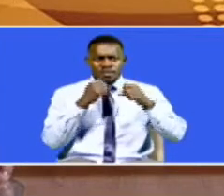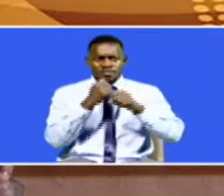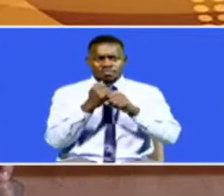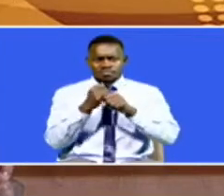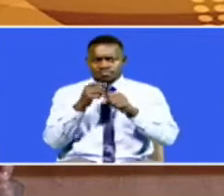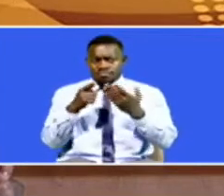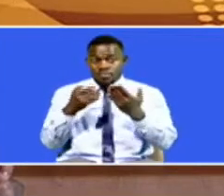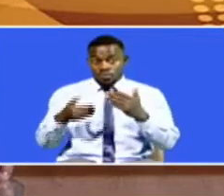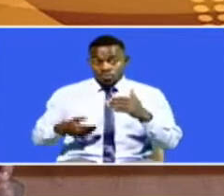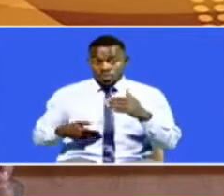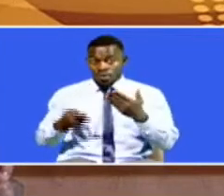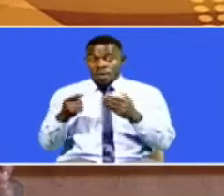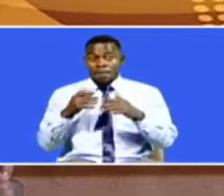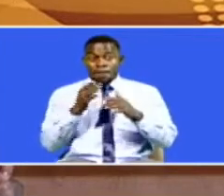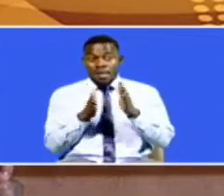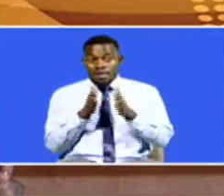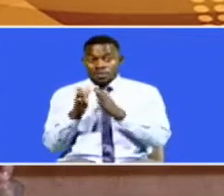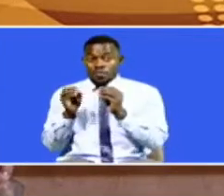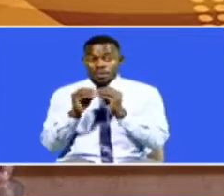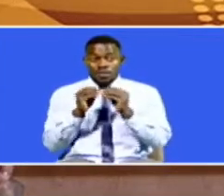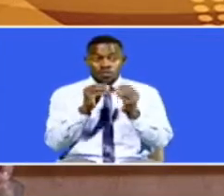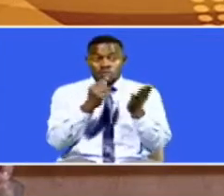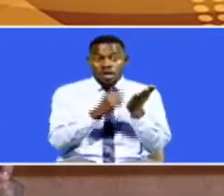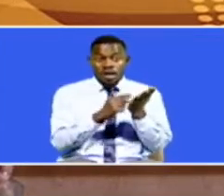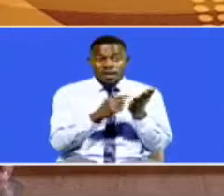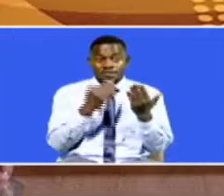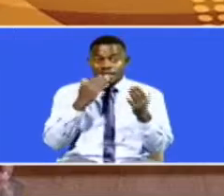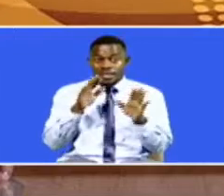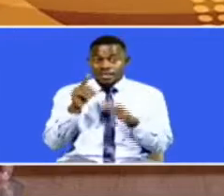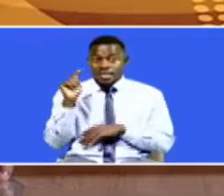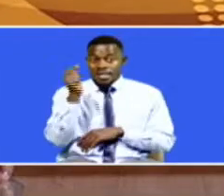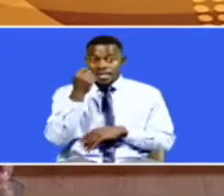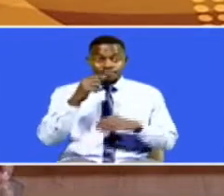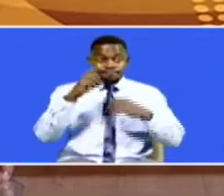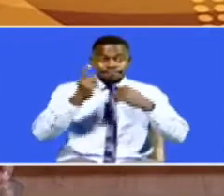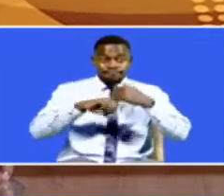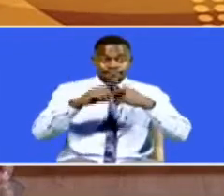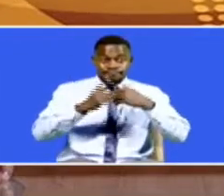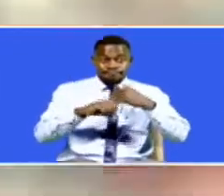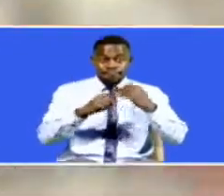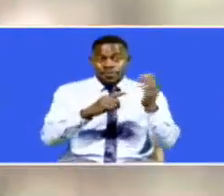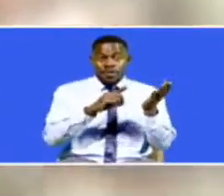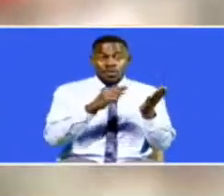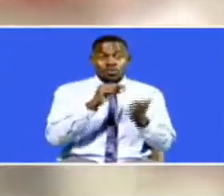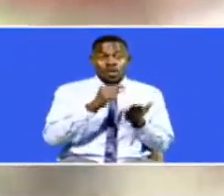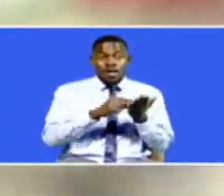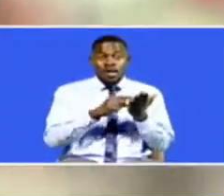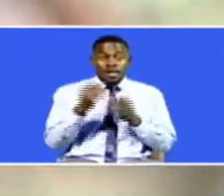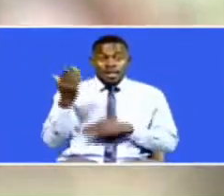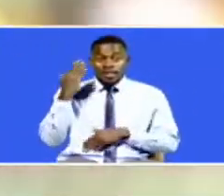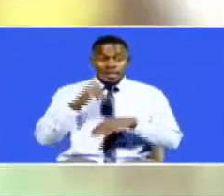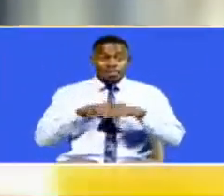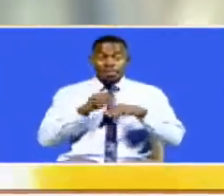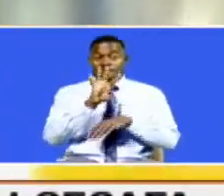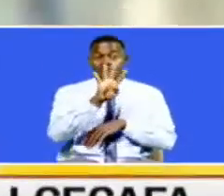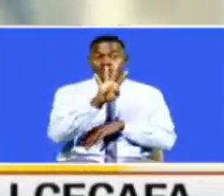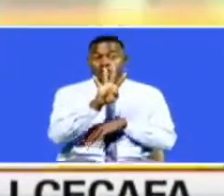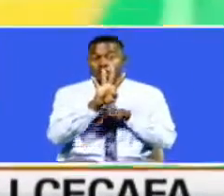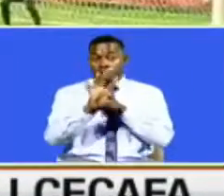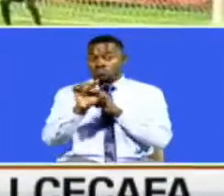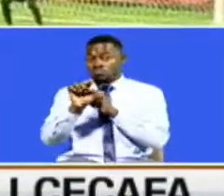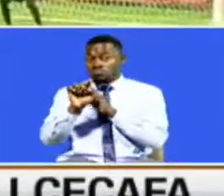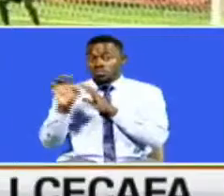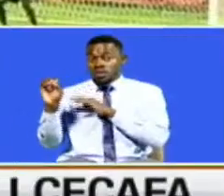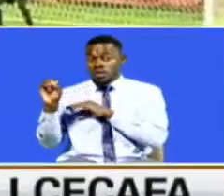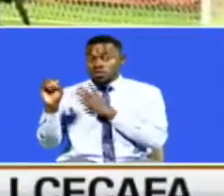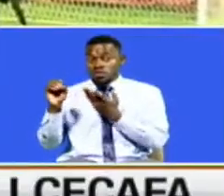katika fainali za dimba. Kenya ililaza Tanzania mabao 4-3 kupitia mikwaju ya penalty baada ya kutoka